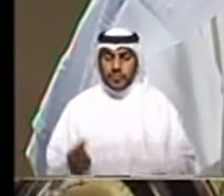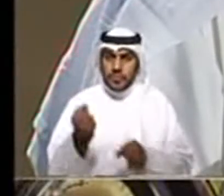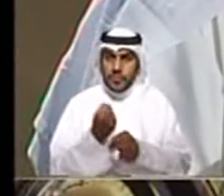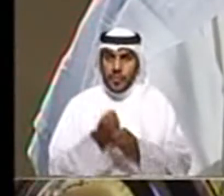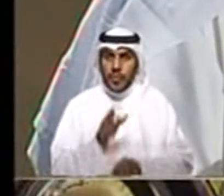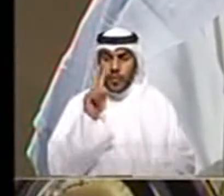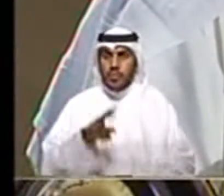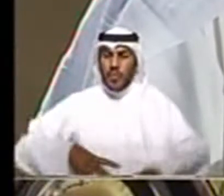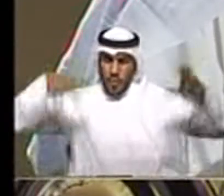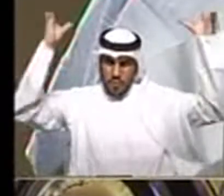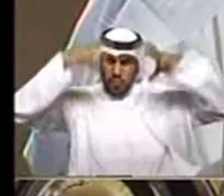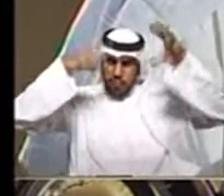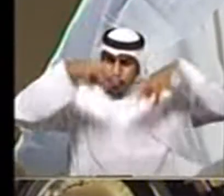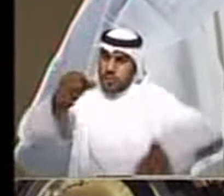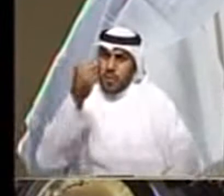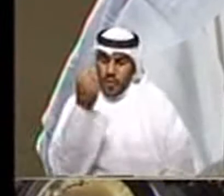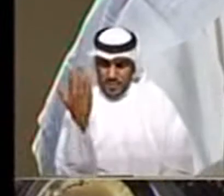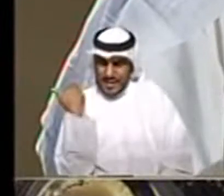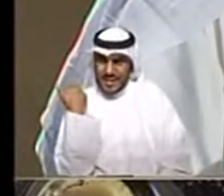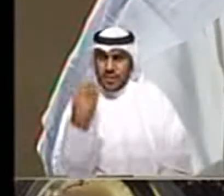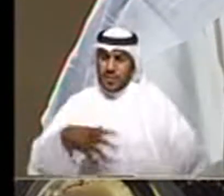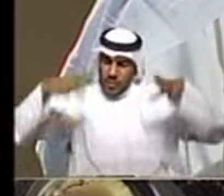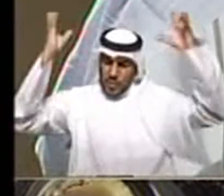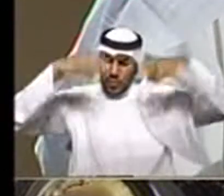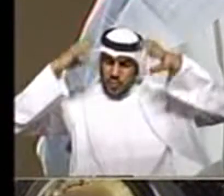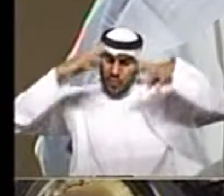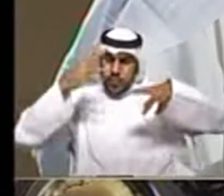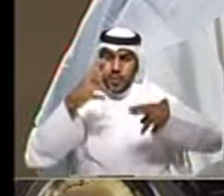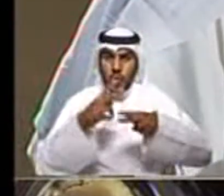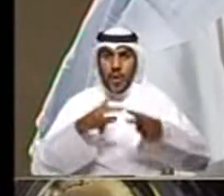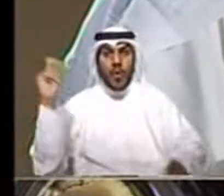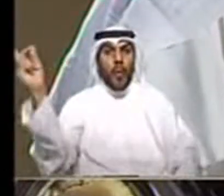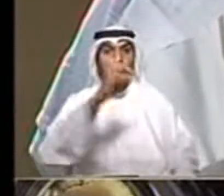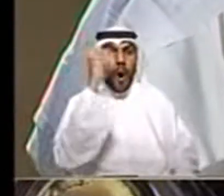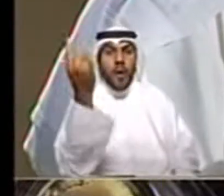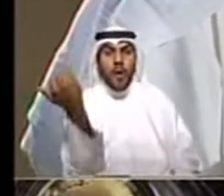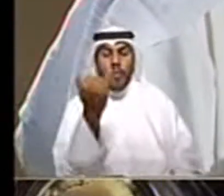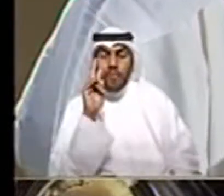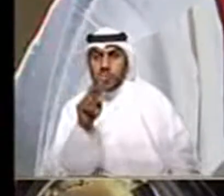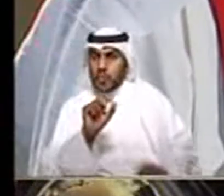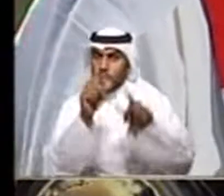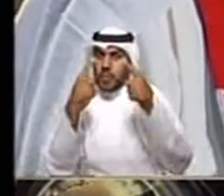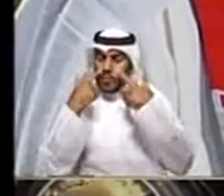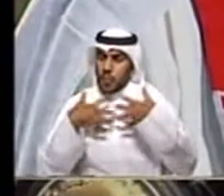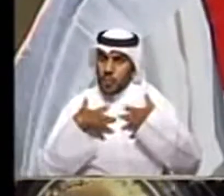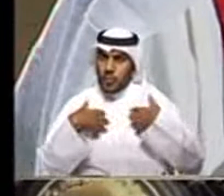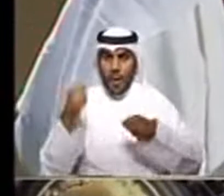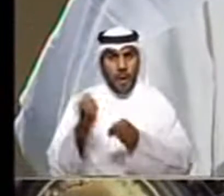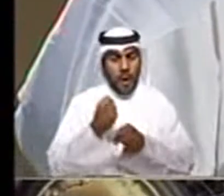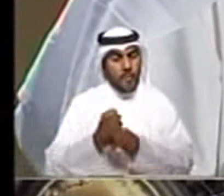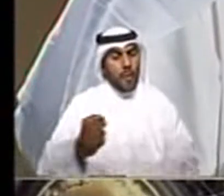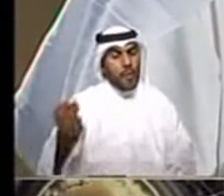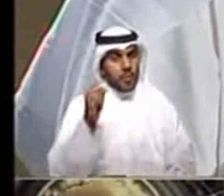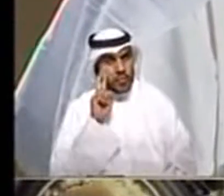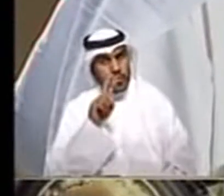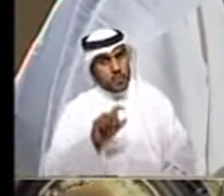الظروف المناخية الطارئة التي مرت بدولة الكويت يمثل عنوانا على قدرة الكوادر الإعلامية